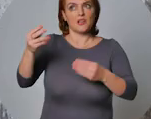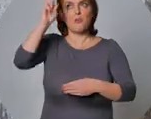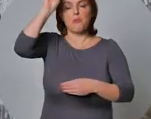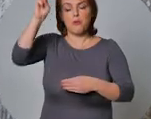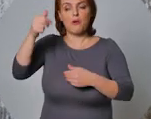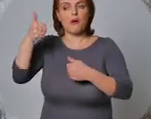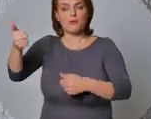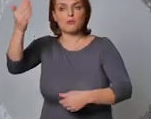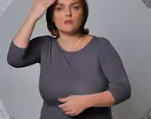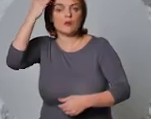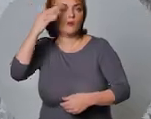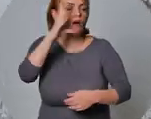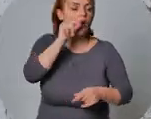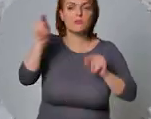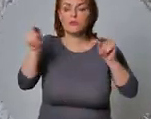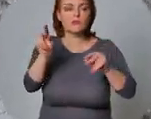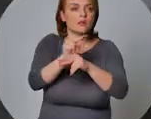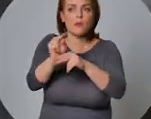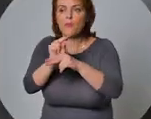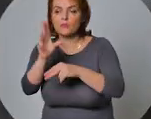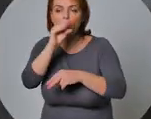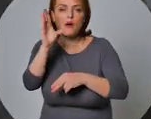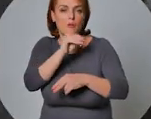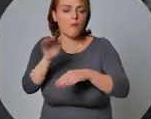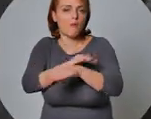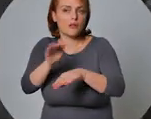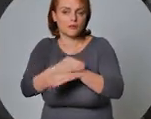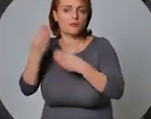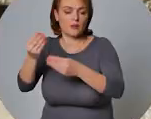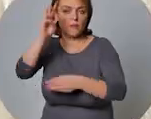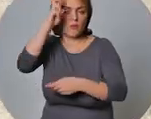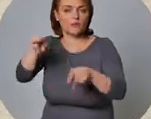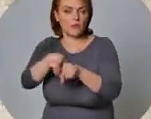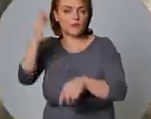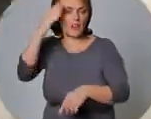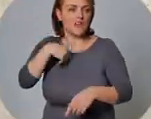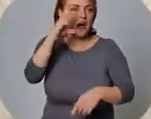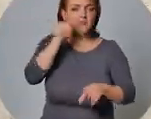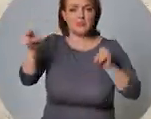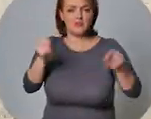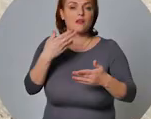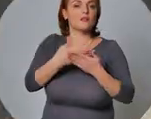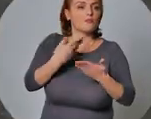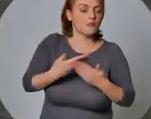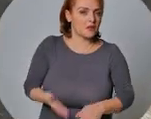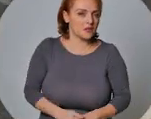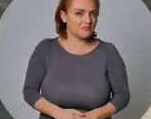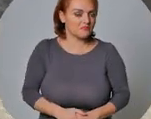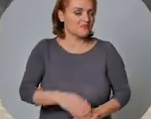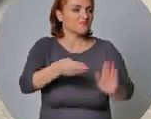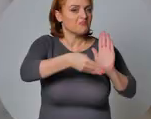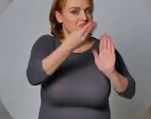și la meșterie și la toate cele îți pricepe. Eu mă pricep la tățele câte o leacă. De exemplu, să duci și la șpachleit,